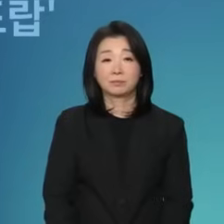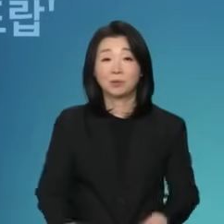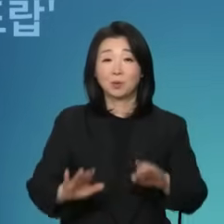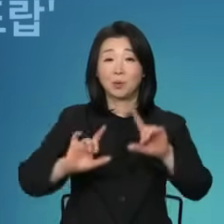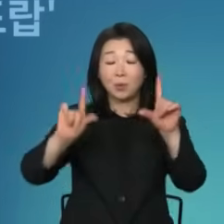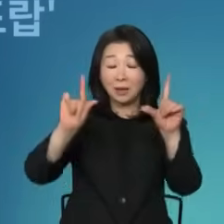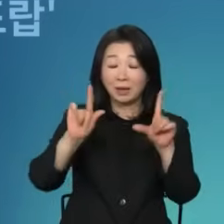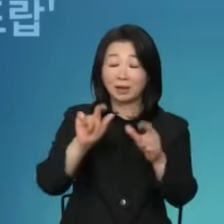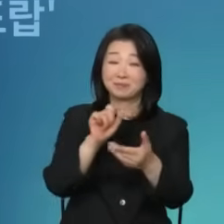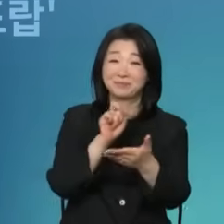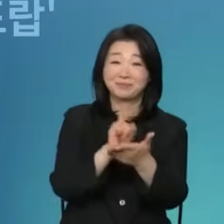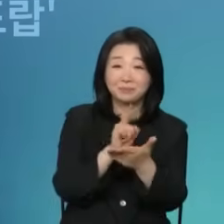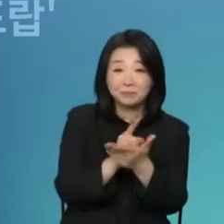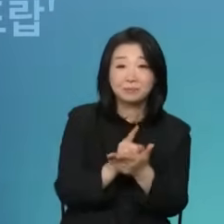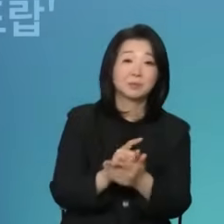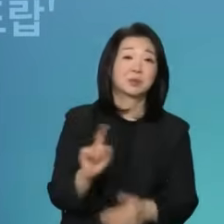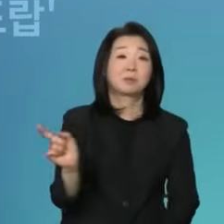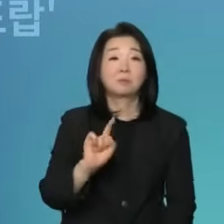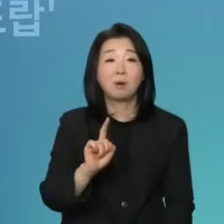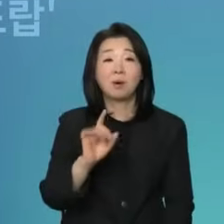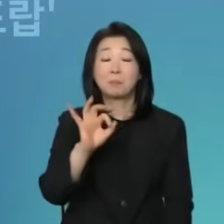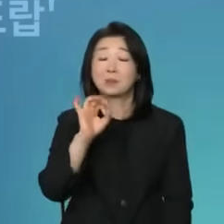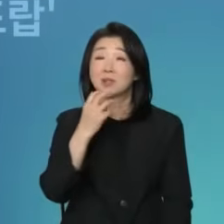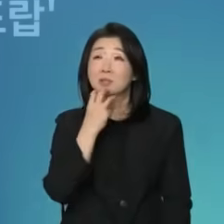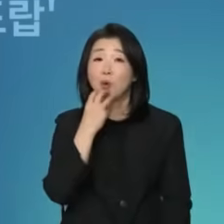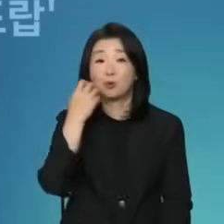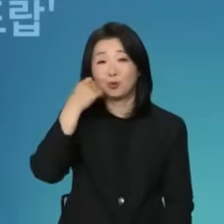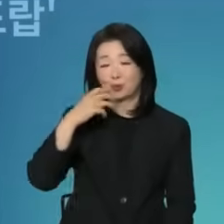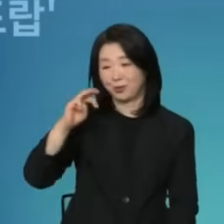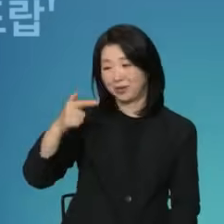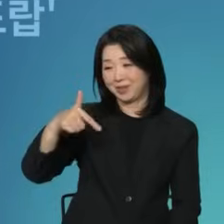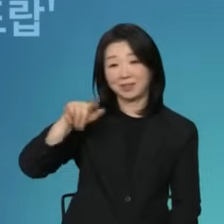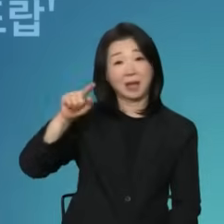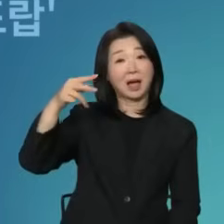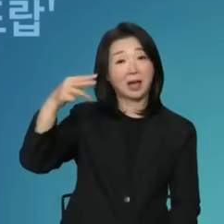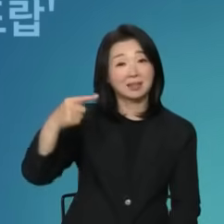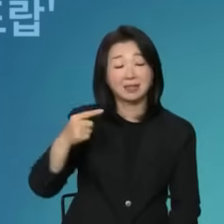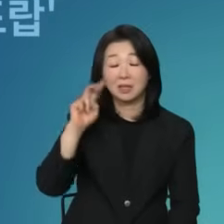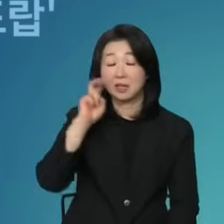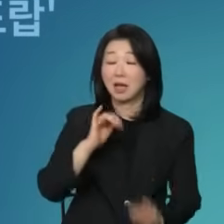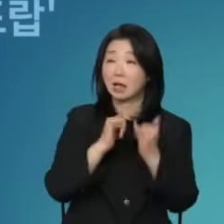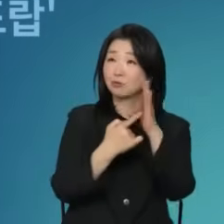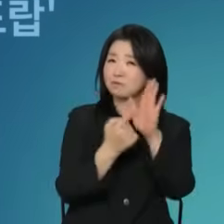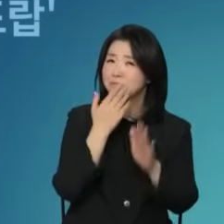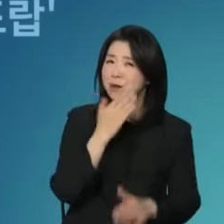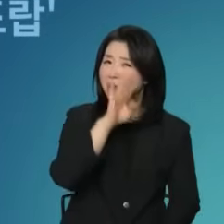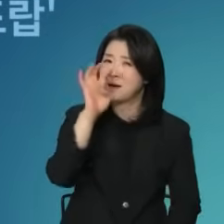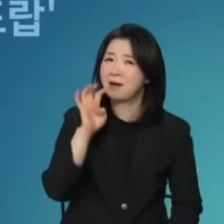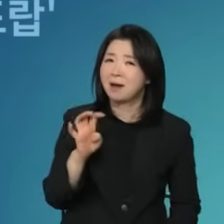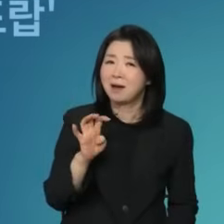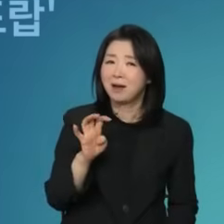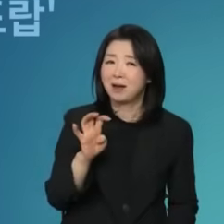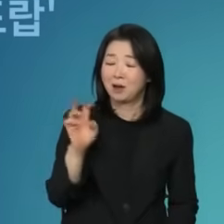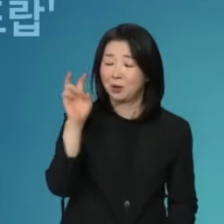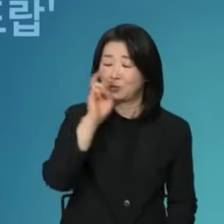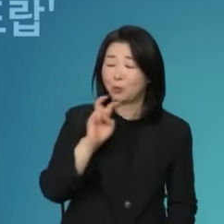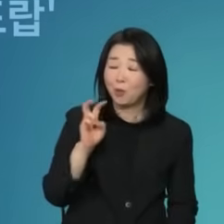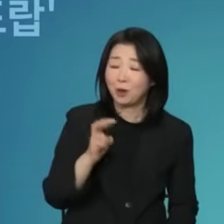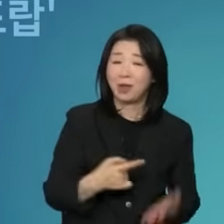올해 K리그의 흥행을 이끌었던 FC서울의 제시 린가드 선수가 가수 데뷔를 예고했습니다. 공개될 신곡의